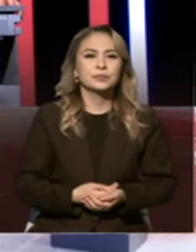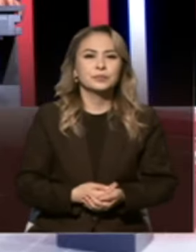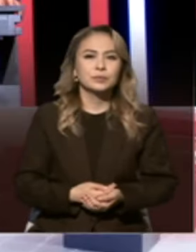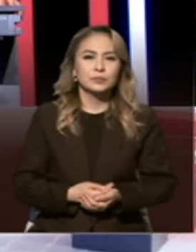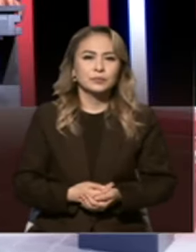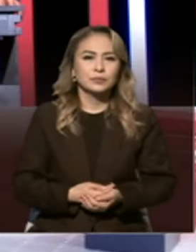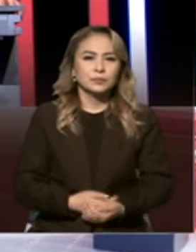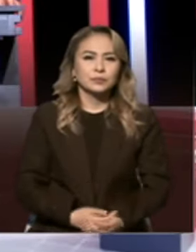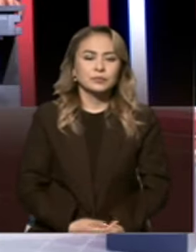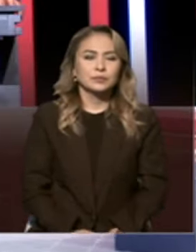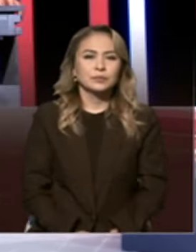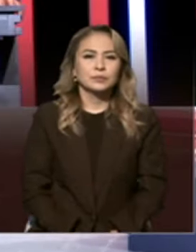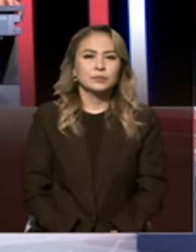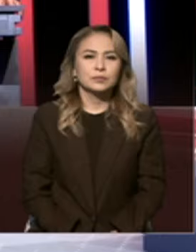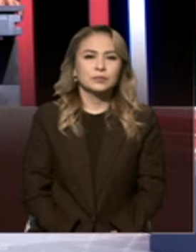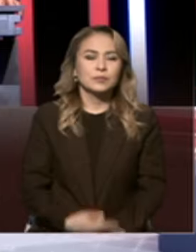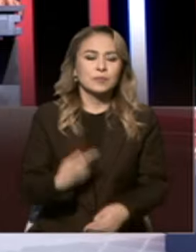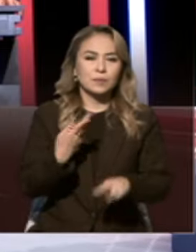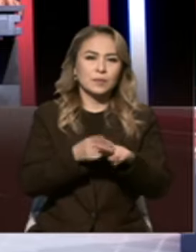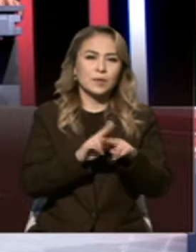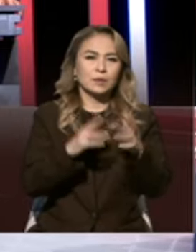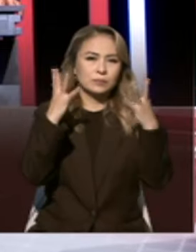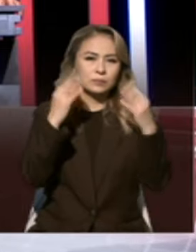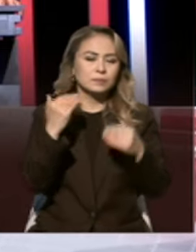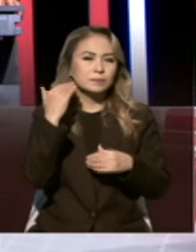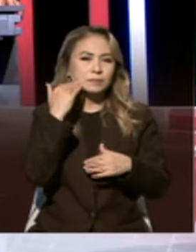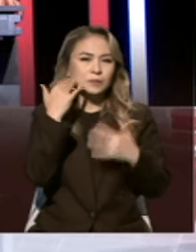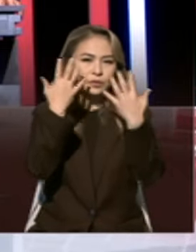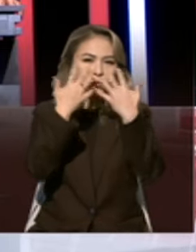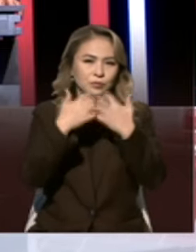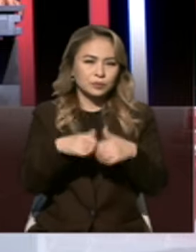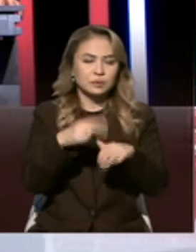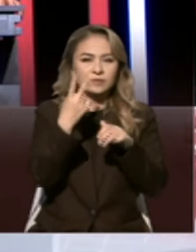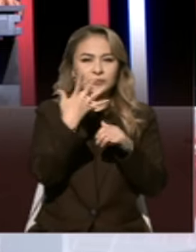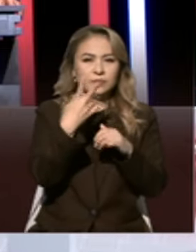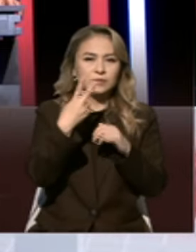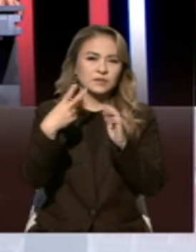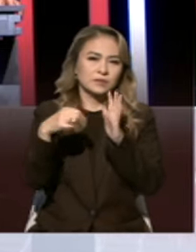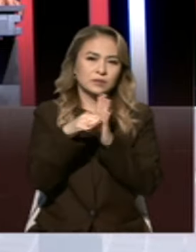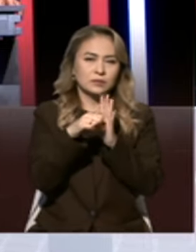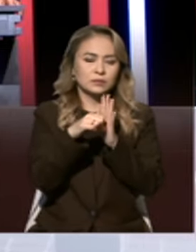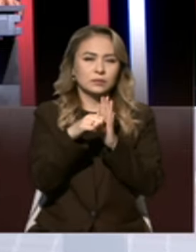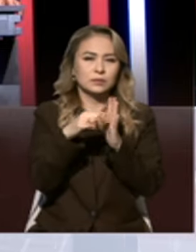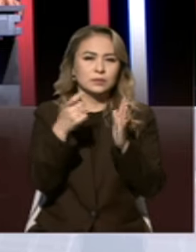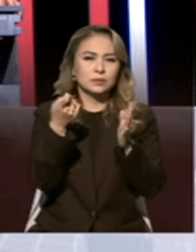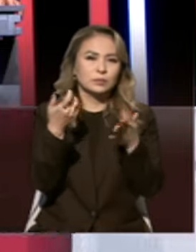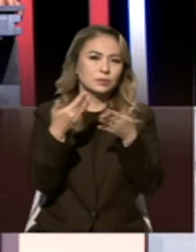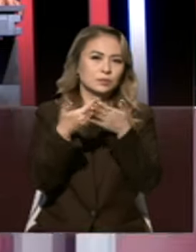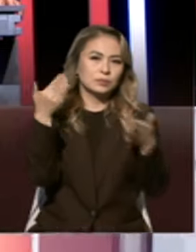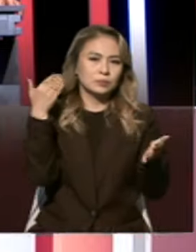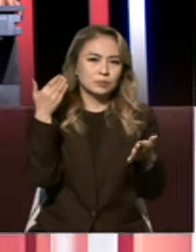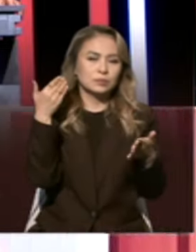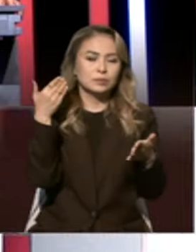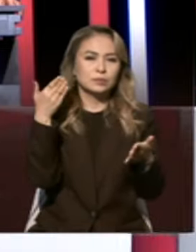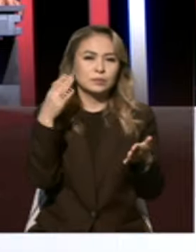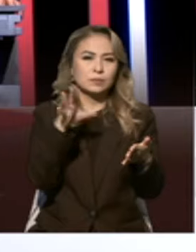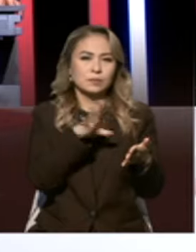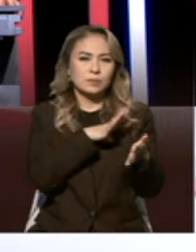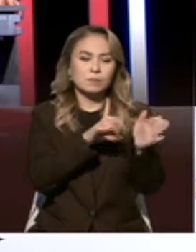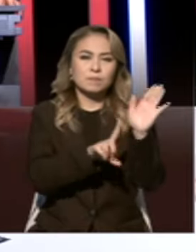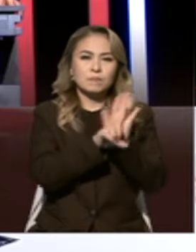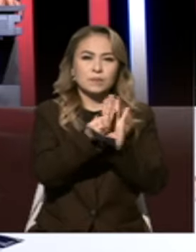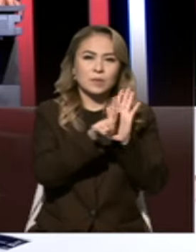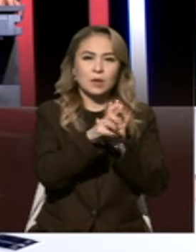Сол күндерге жалпы болжанып отыр. Негізі бұл болжамдар ерте болжаған болатын. Негізгі